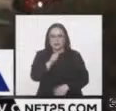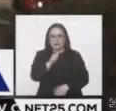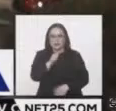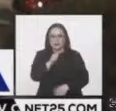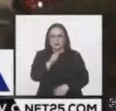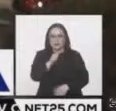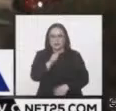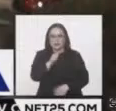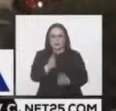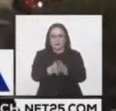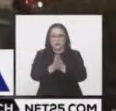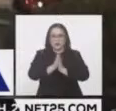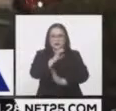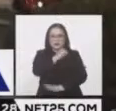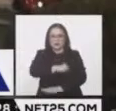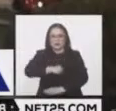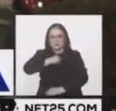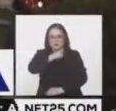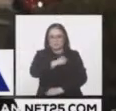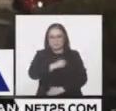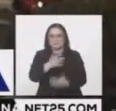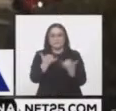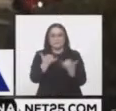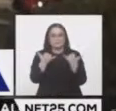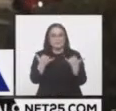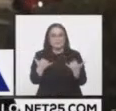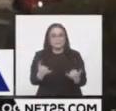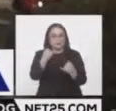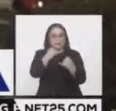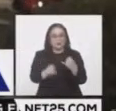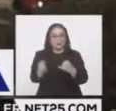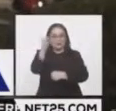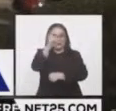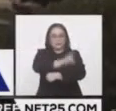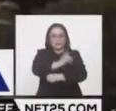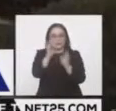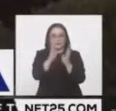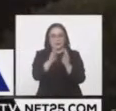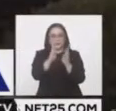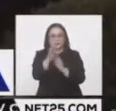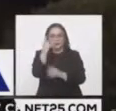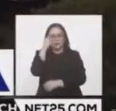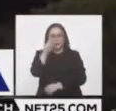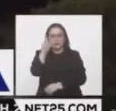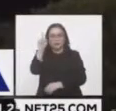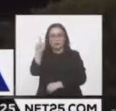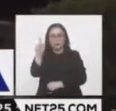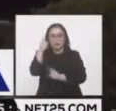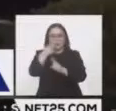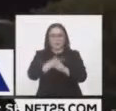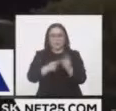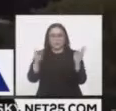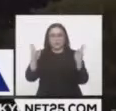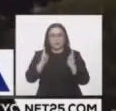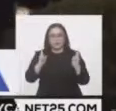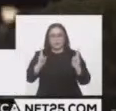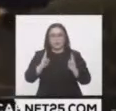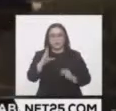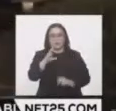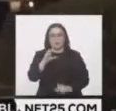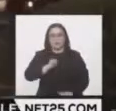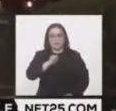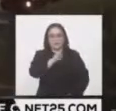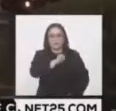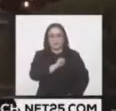mo my god samantala ngayon ang huling araw ng sesyon para sa Isang buwang bakasyon ng mga mga senador at konggresista